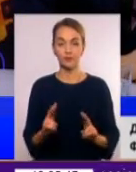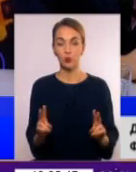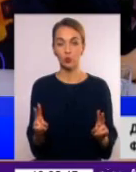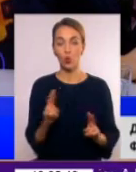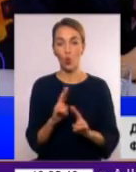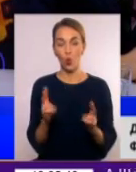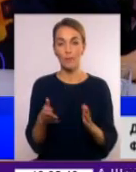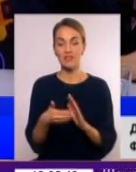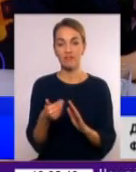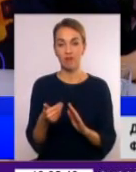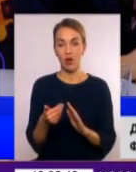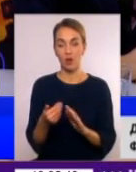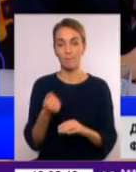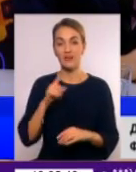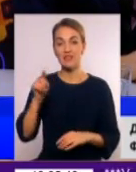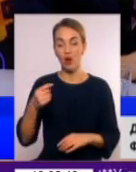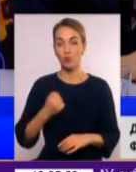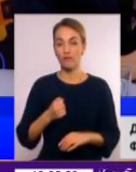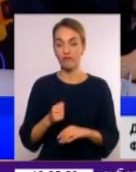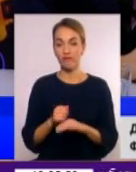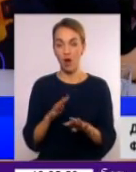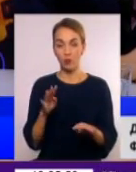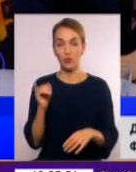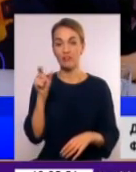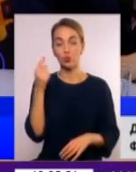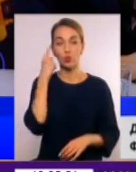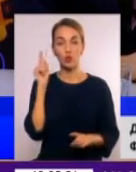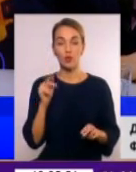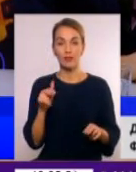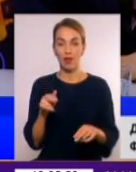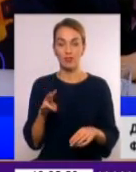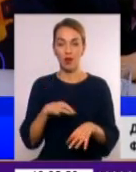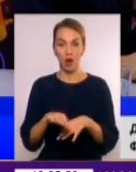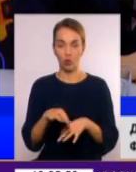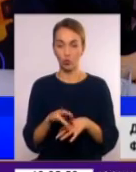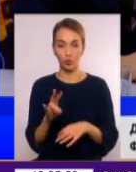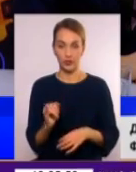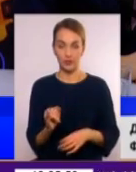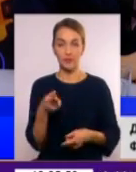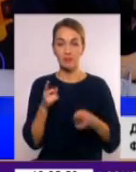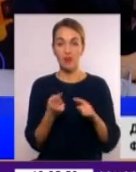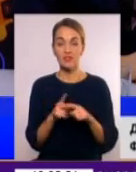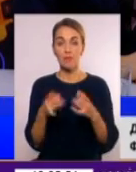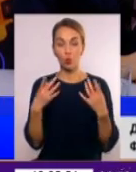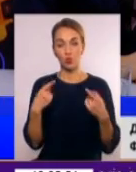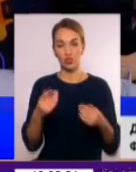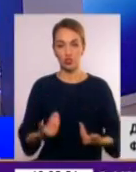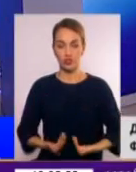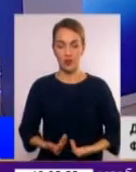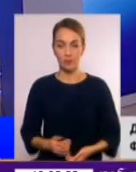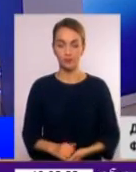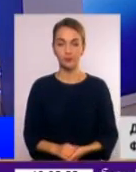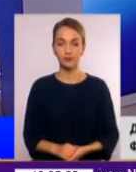кого призивають в армію, і він думає, що він йде там на каторгу на якусь. Ні, насправді це просто інше життя.